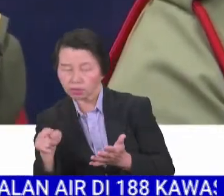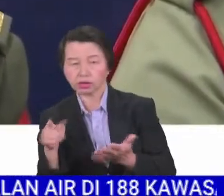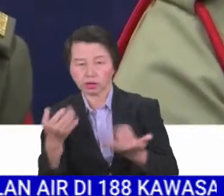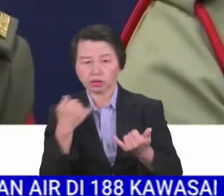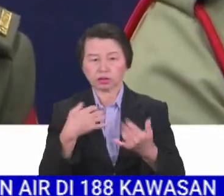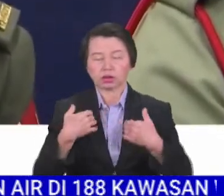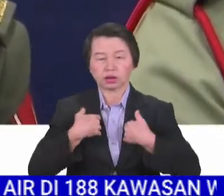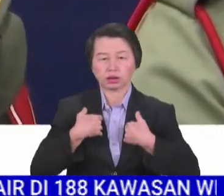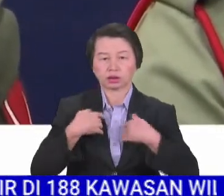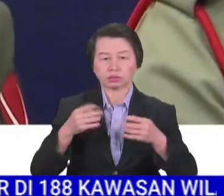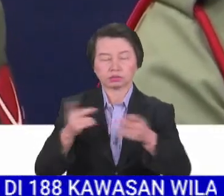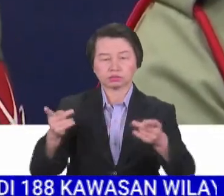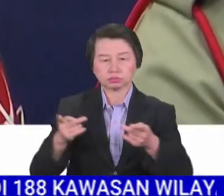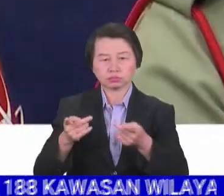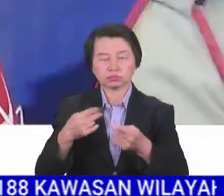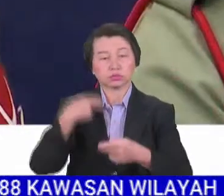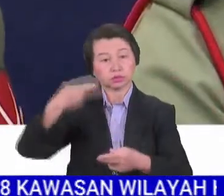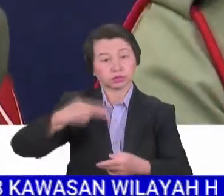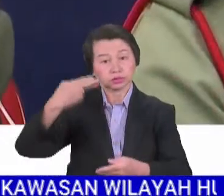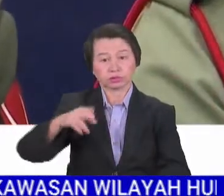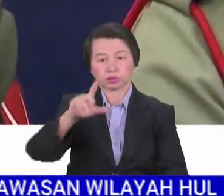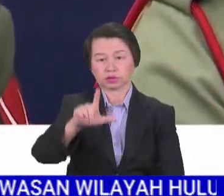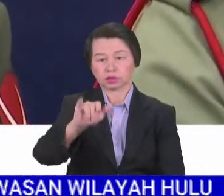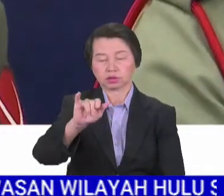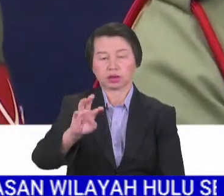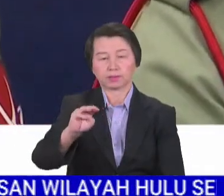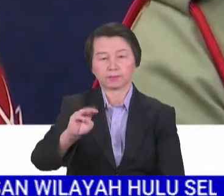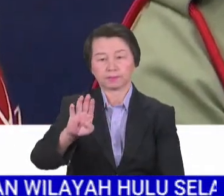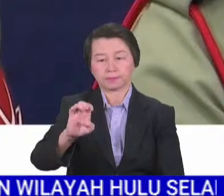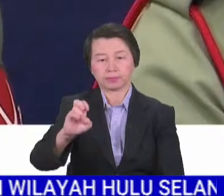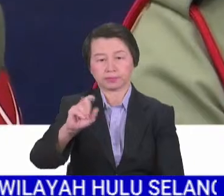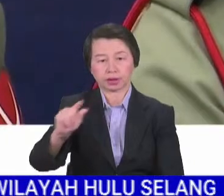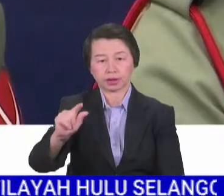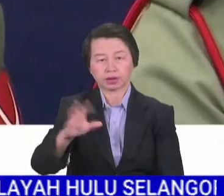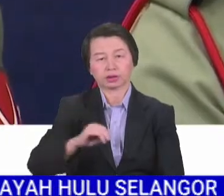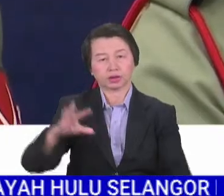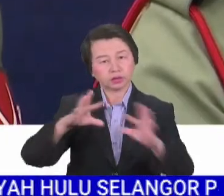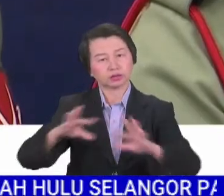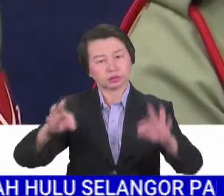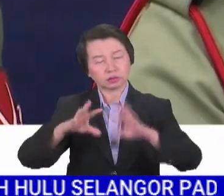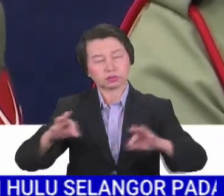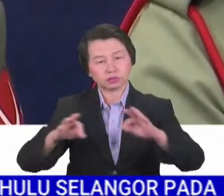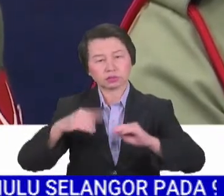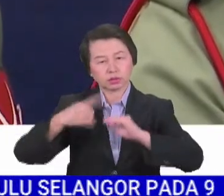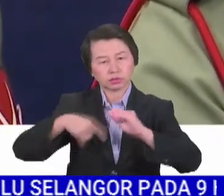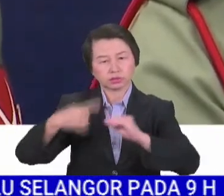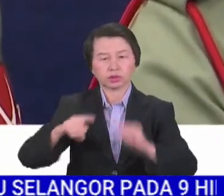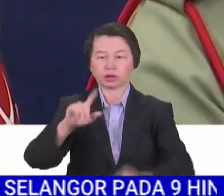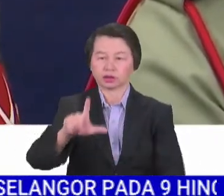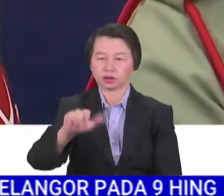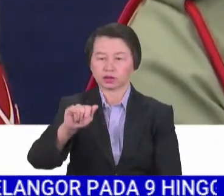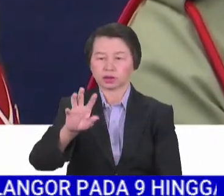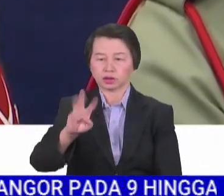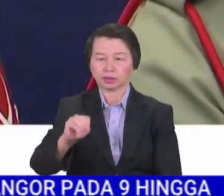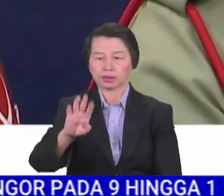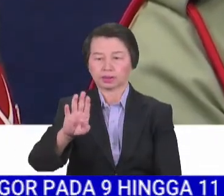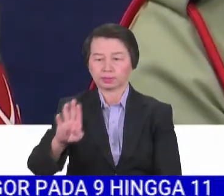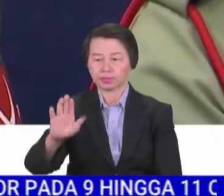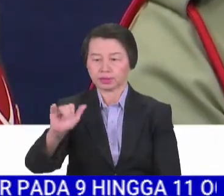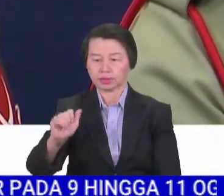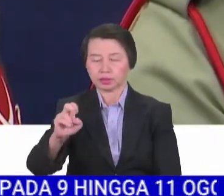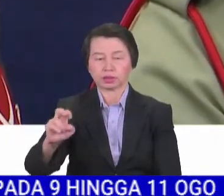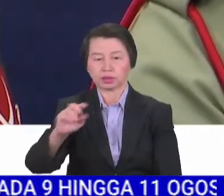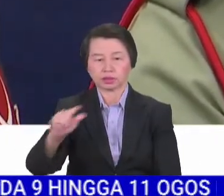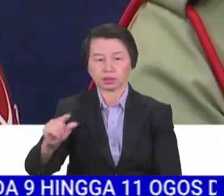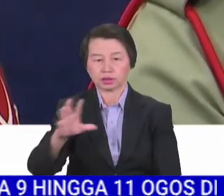in Limbang and also the historical story of Limbang and also how